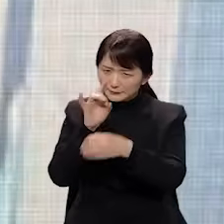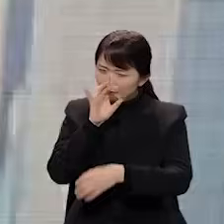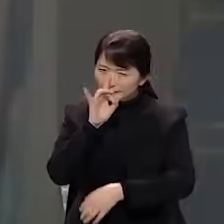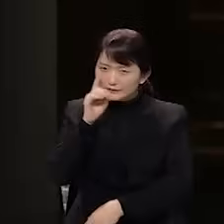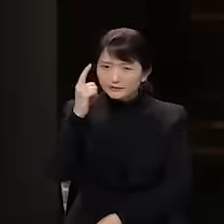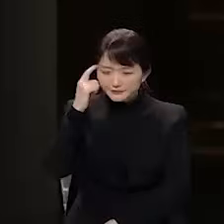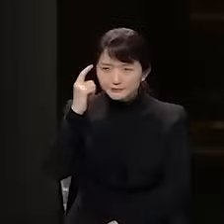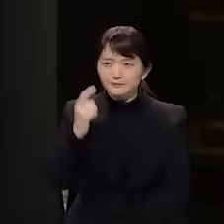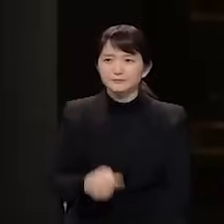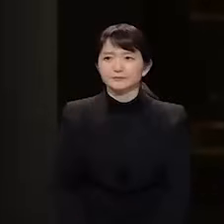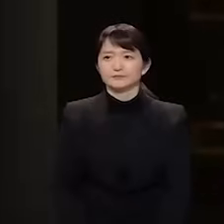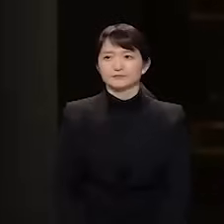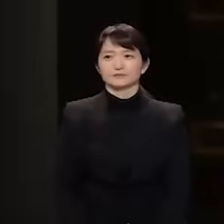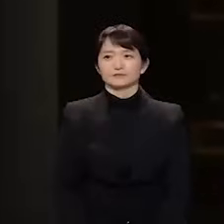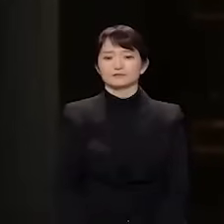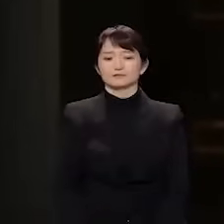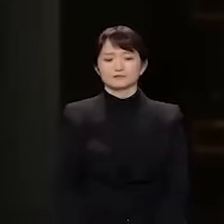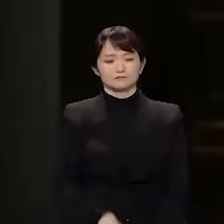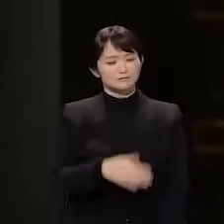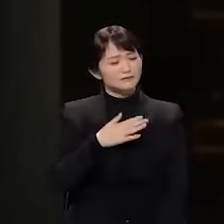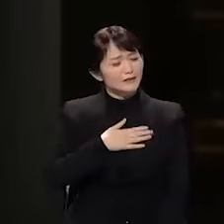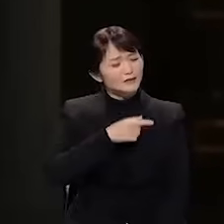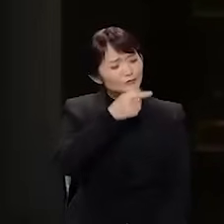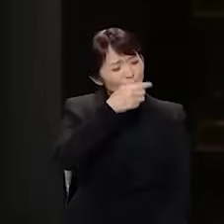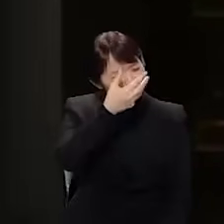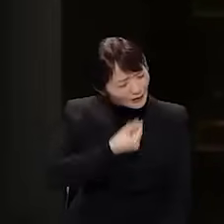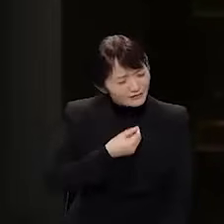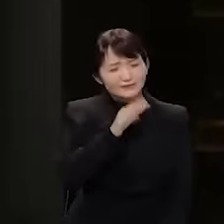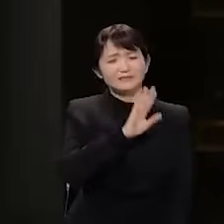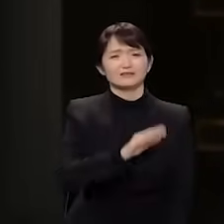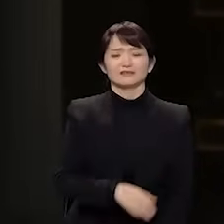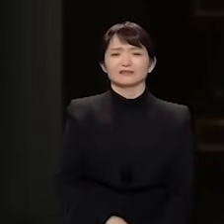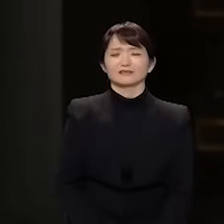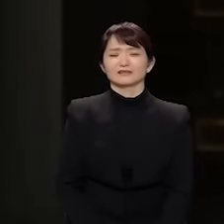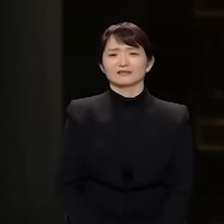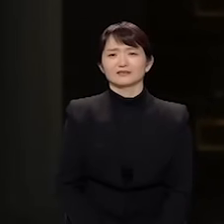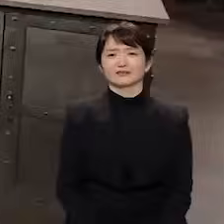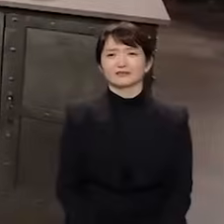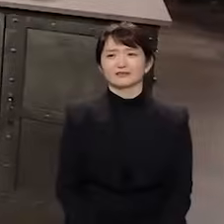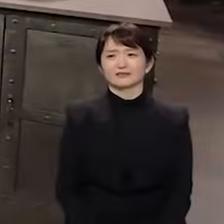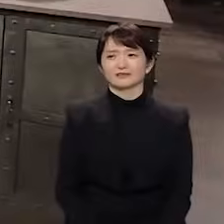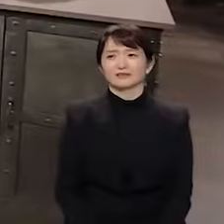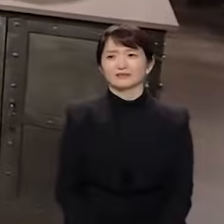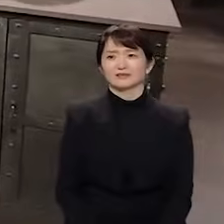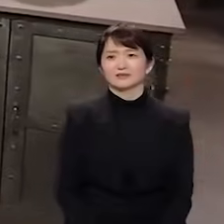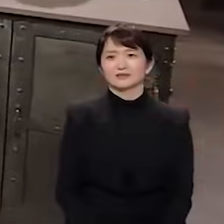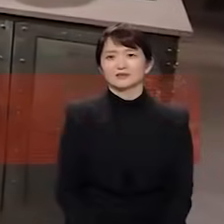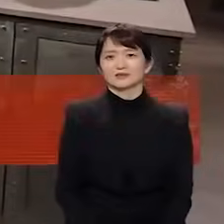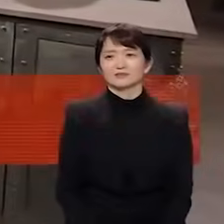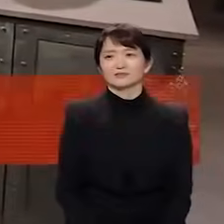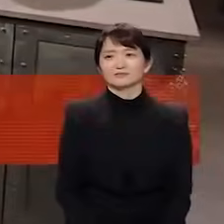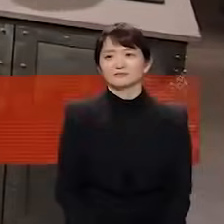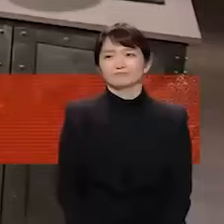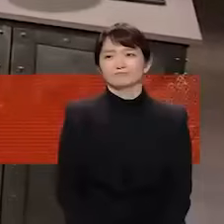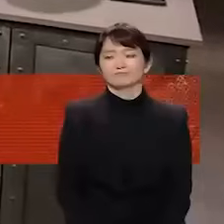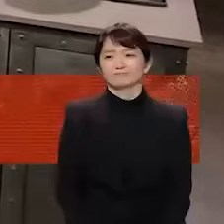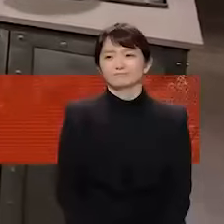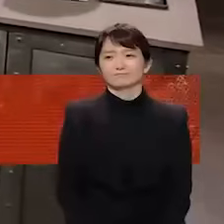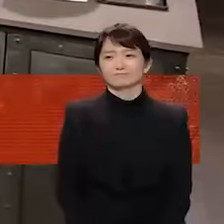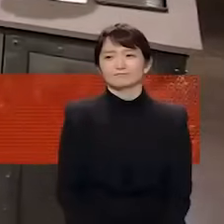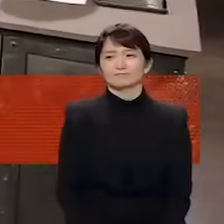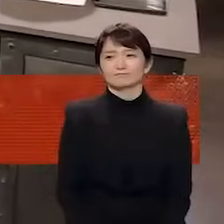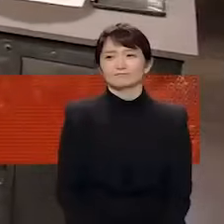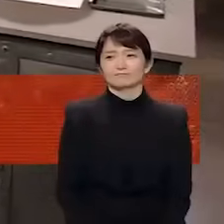되겠다 나는 물을 먹지 않습니다 그러게요 그리고 아까 그 우리 양 한 것처럼 그렇게 뚝뚝 두들기면서